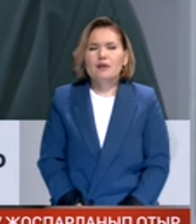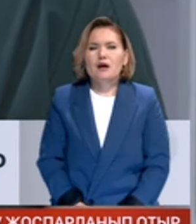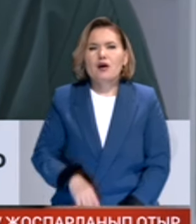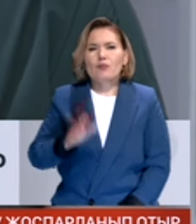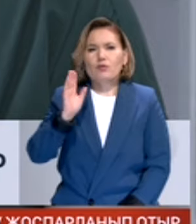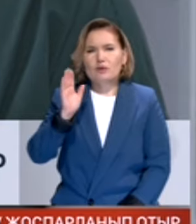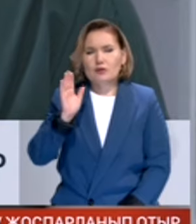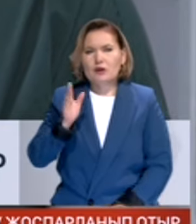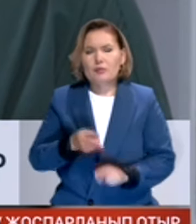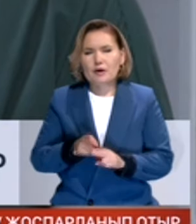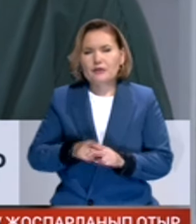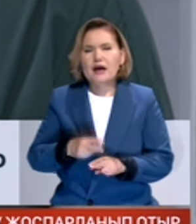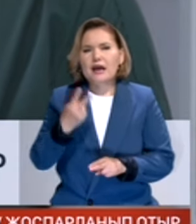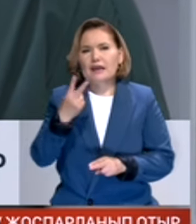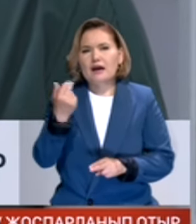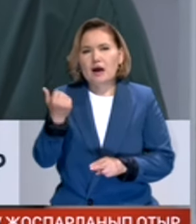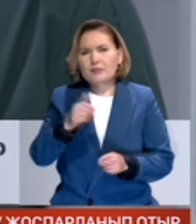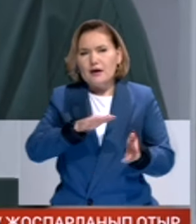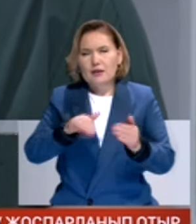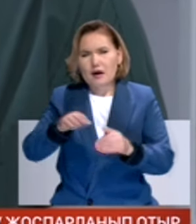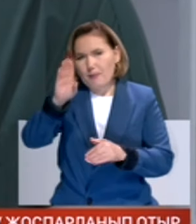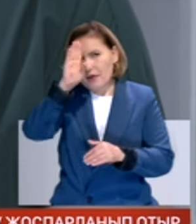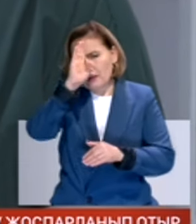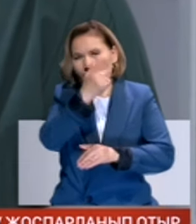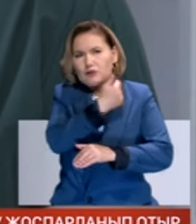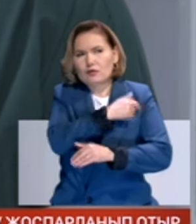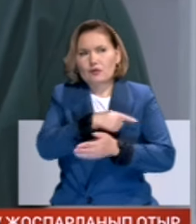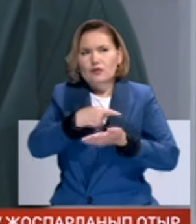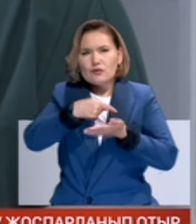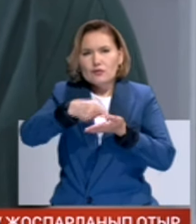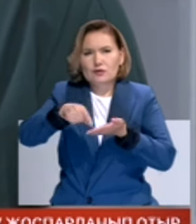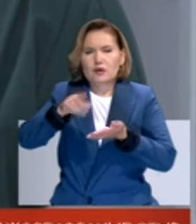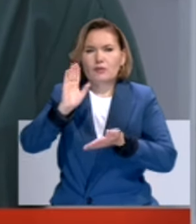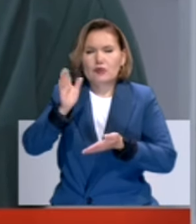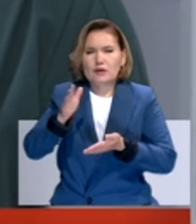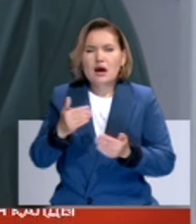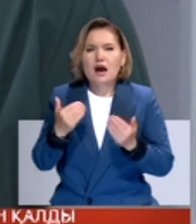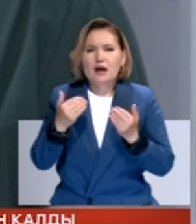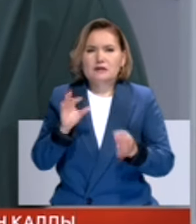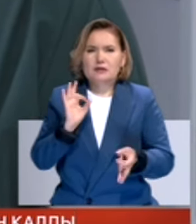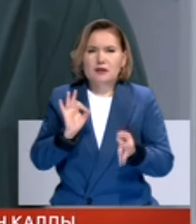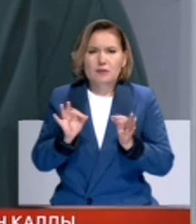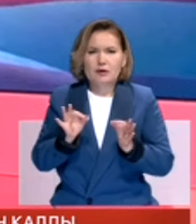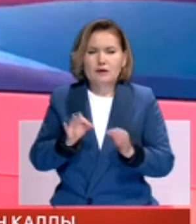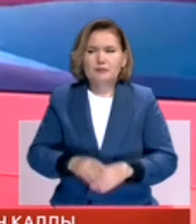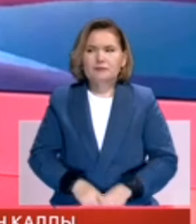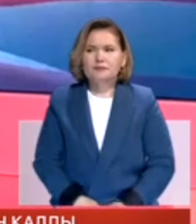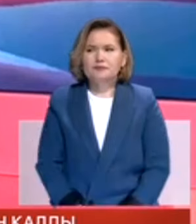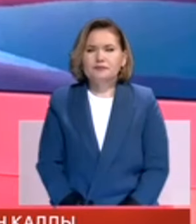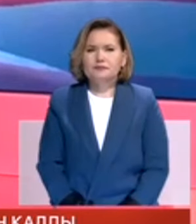Бұйырса 2 аптадан кейін шығаратын боларымыз ол пациентті. Жағдайы қазір орташа.